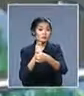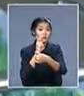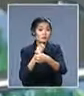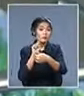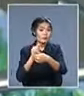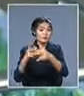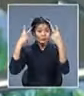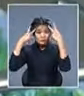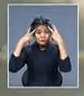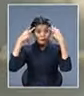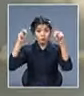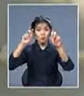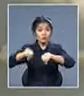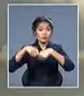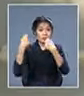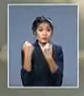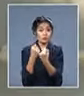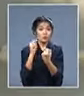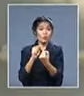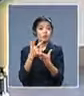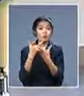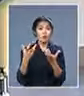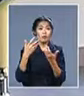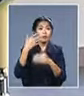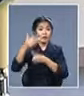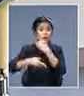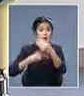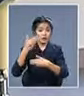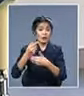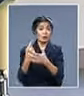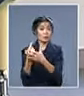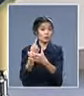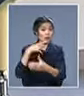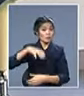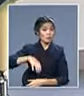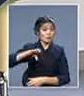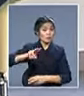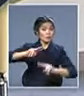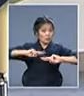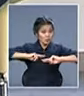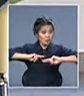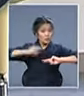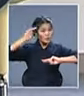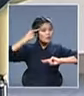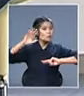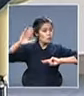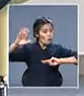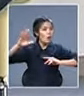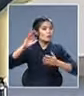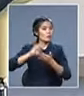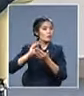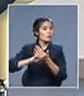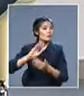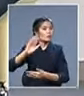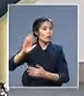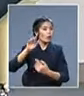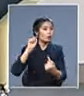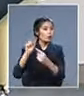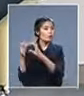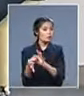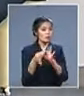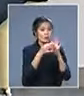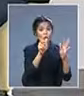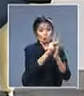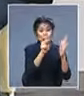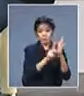ายกสมาคมพาณิชย์อิเล็กทรอนิกส์ไทยตัวแทนจากภาคเอกชนนะคะที่ให้ทั้งข้อมูลแล้วก็ความคิดเห็นเกี่ยวกับชุดกฎหมายเศรษฐกิจดิจิตอลที่เ